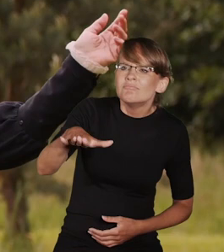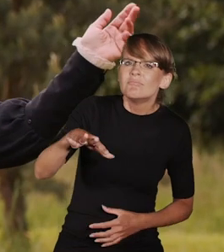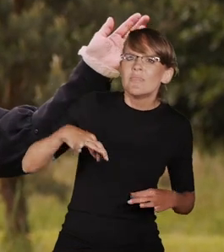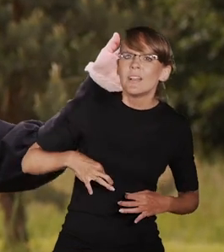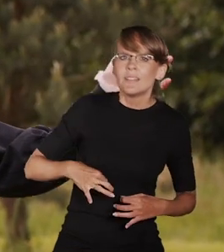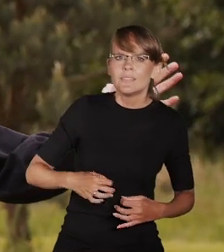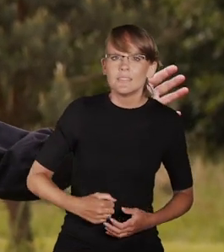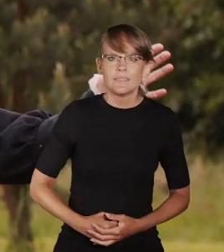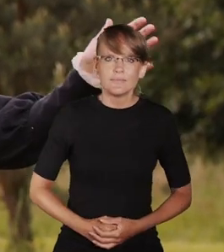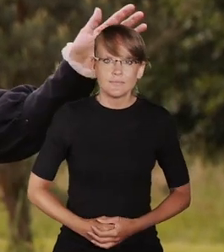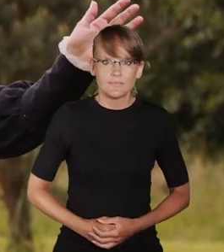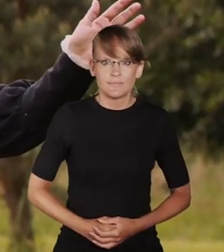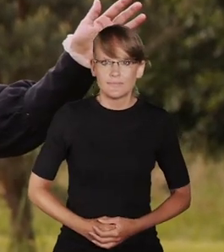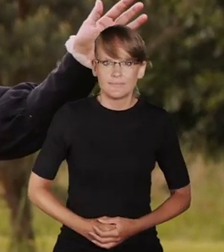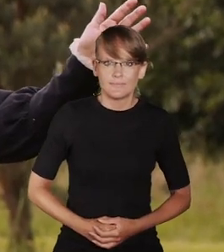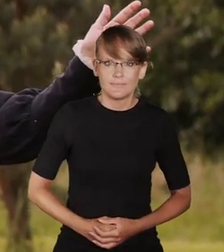Nareszcie, pani dziedziczko.